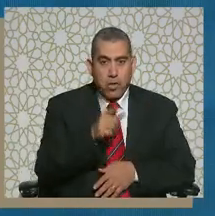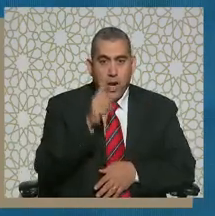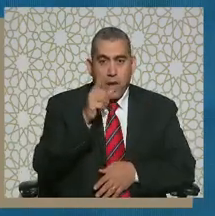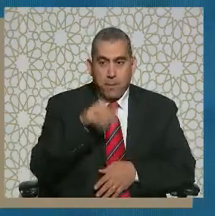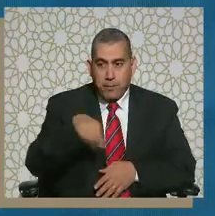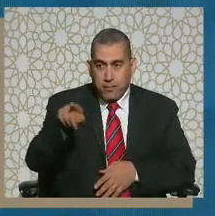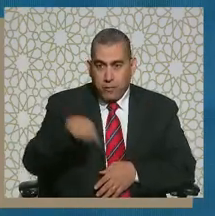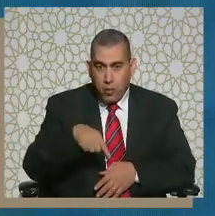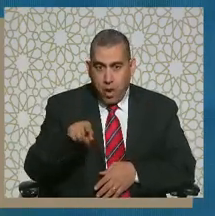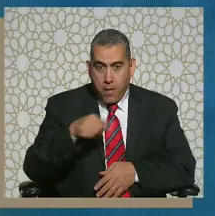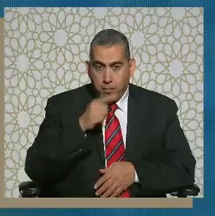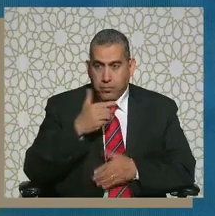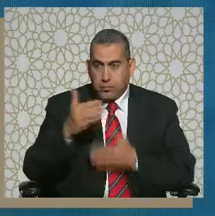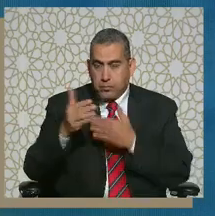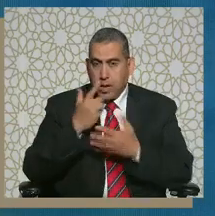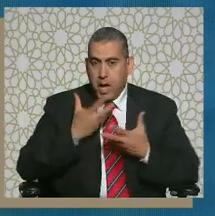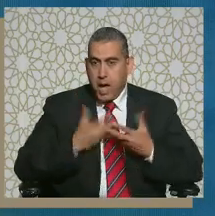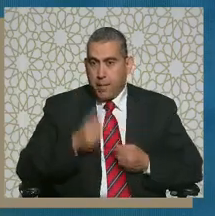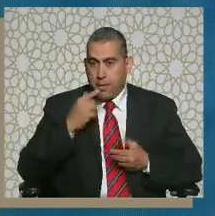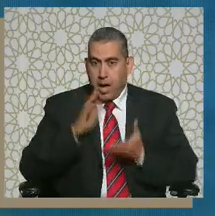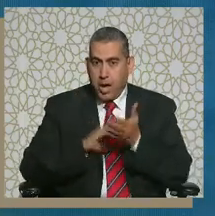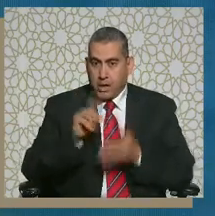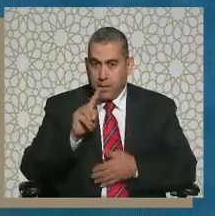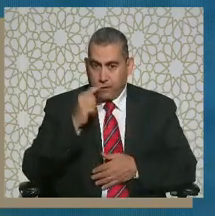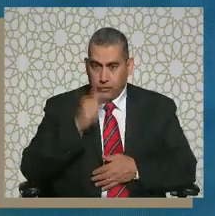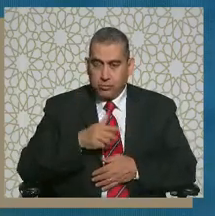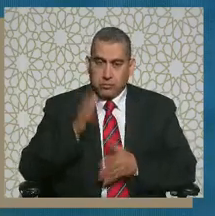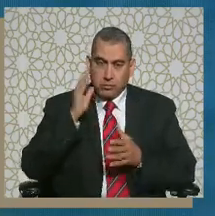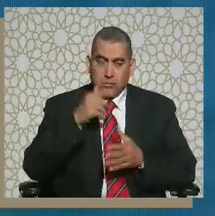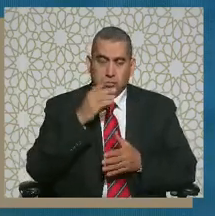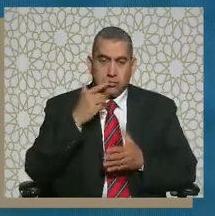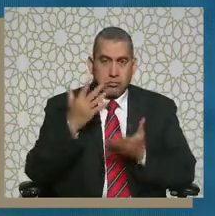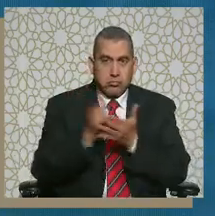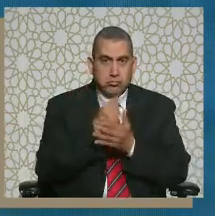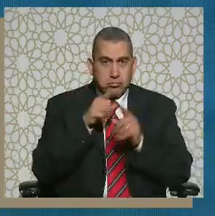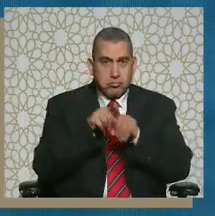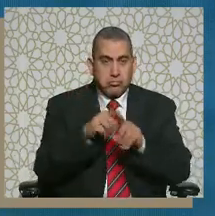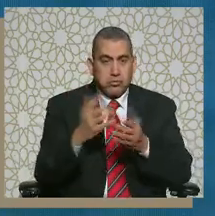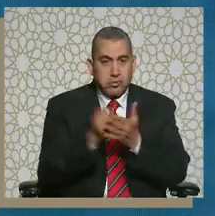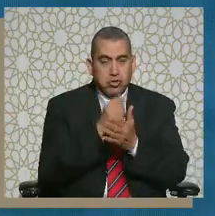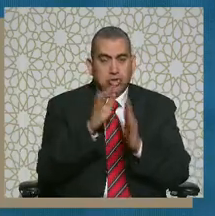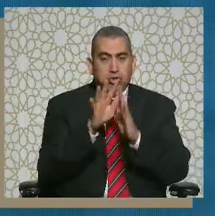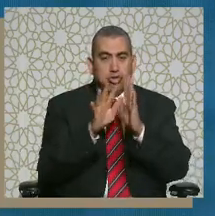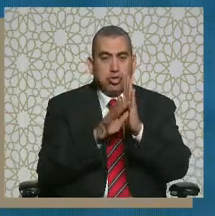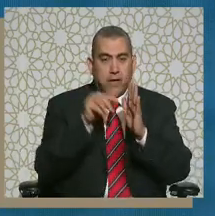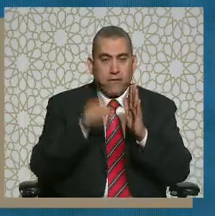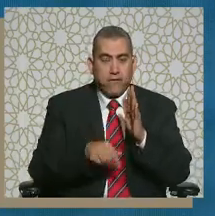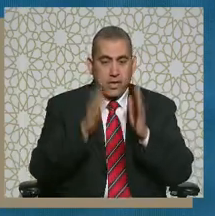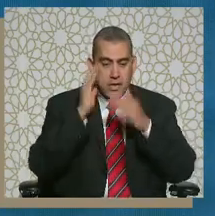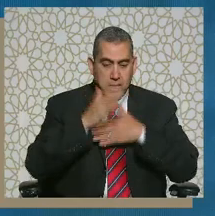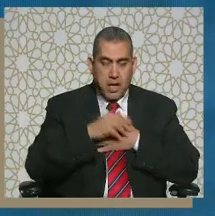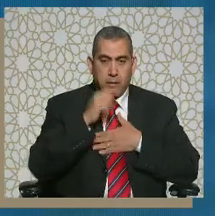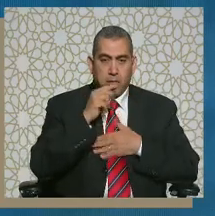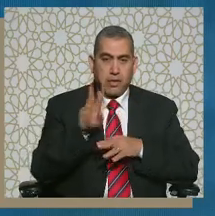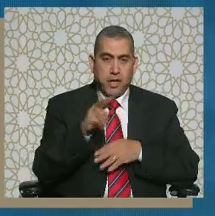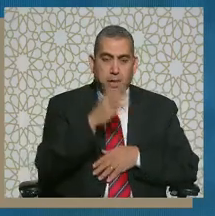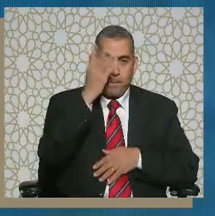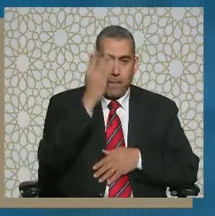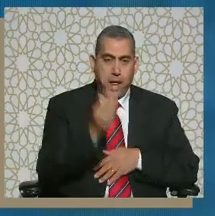مكان امن وان يكون الكلام كمان محقق لل المقصود الشرعي من مساله صلاه